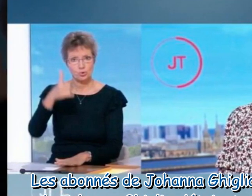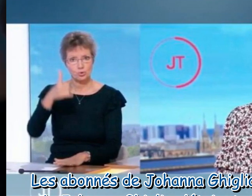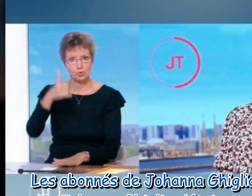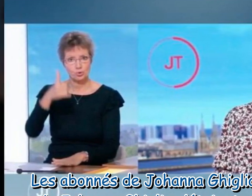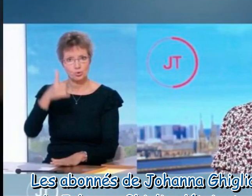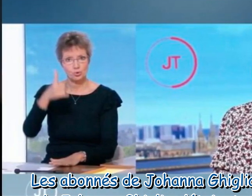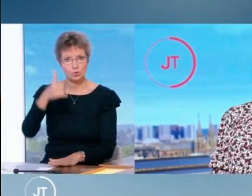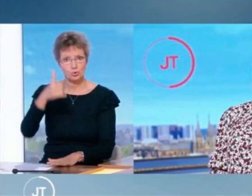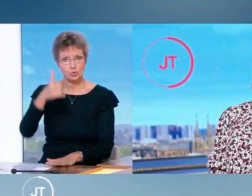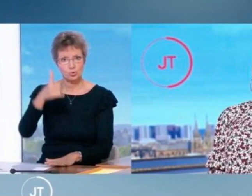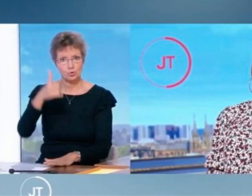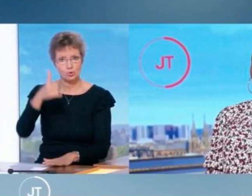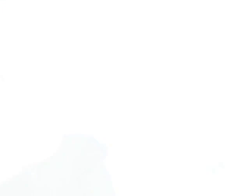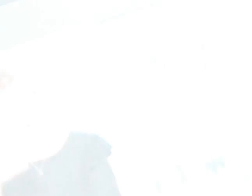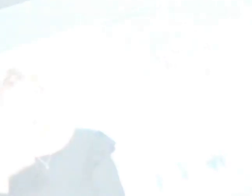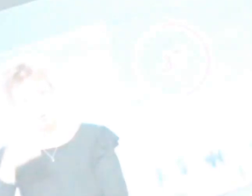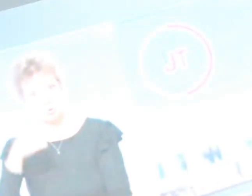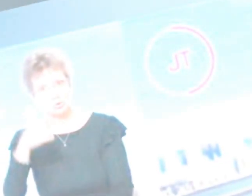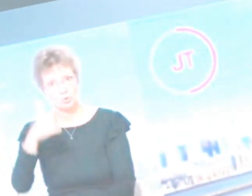diffusée la veille de Noël.